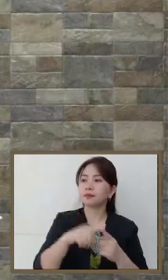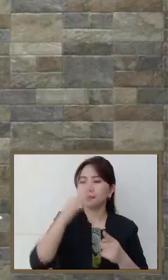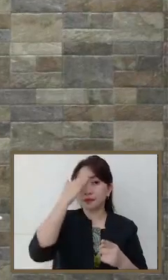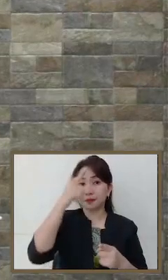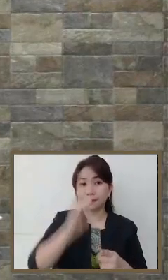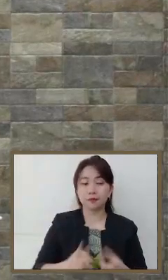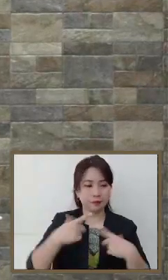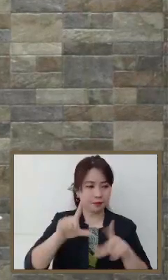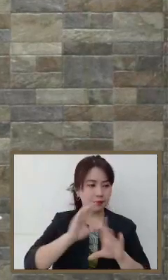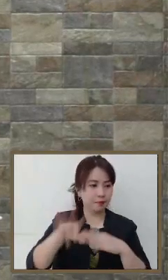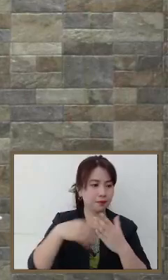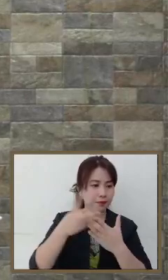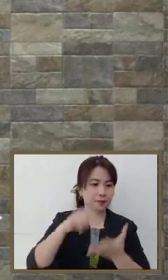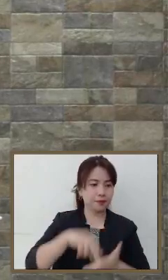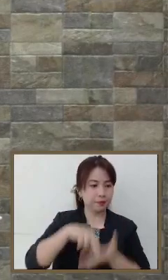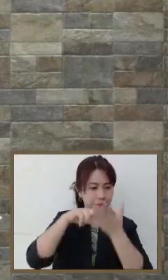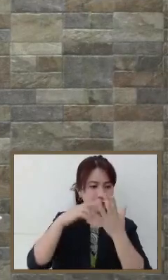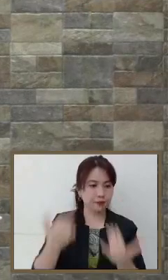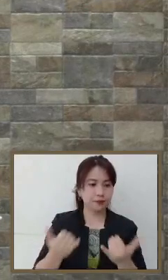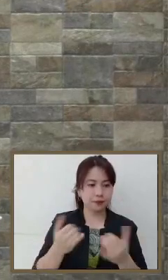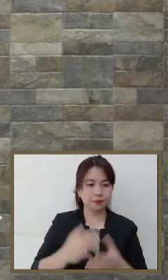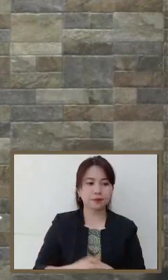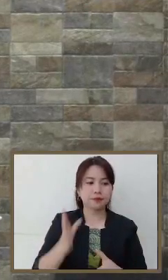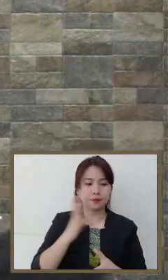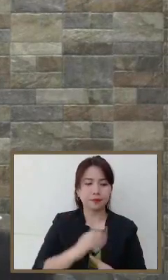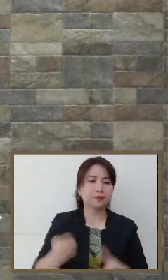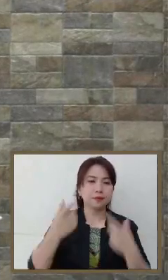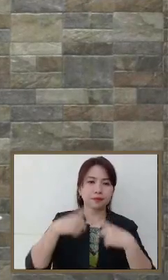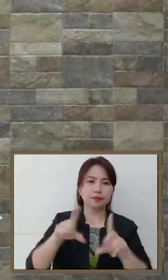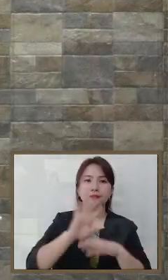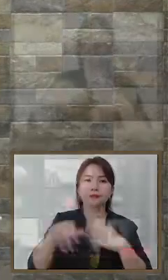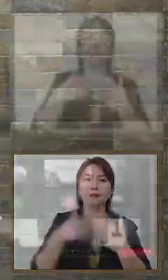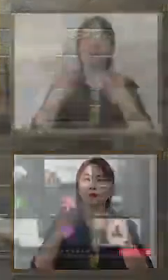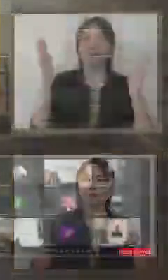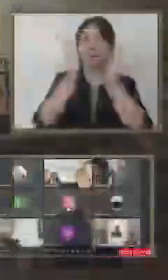lahat ay magsitayo at tayo po'y